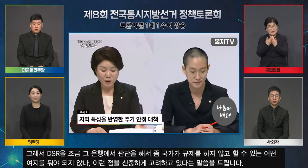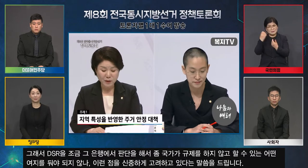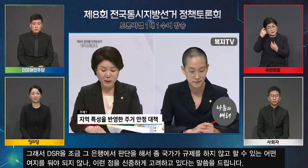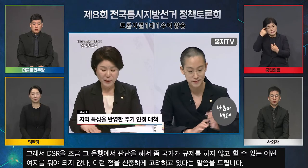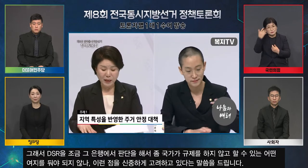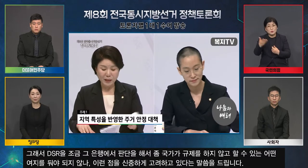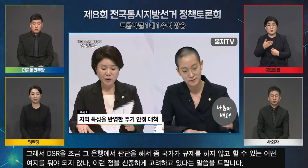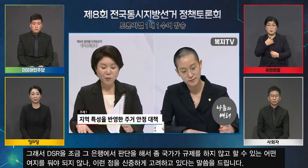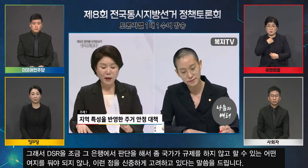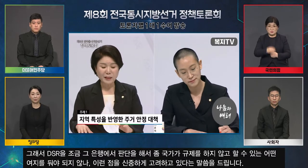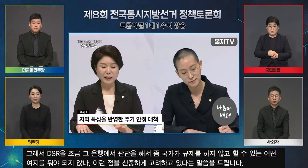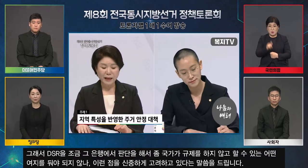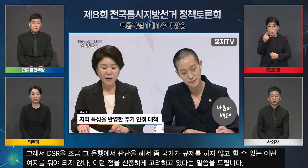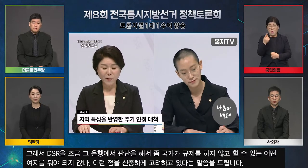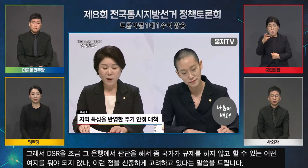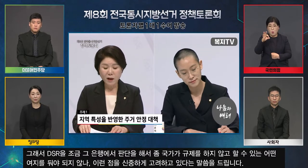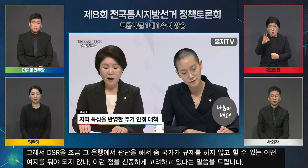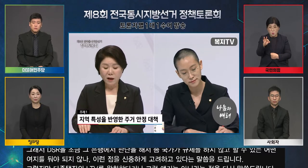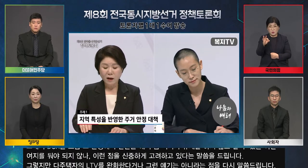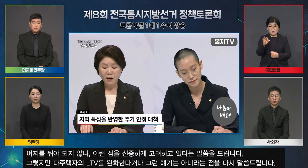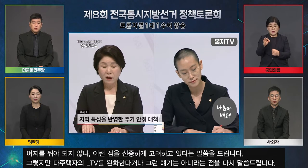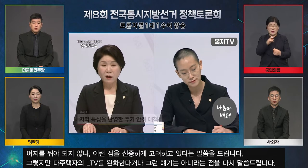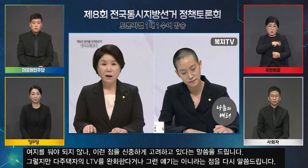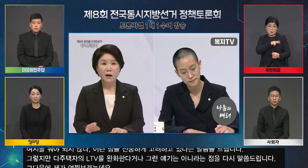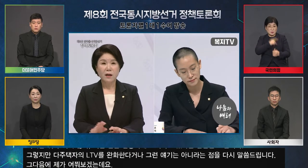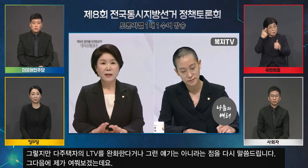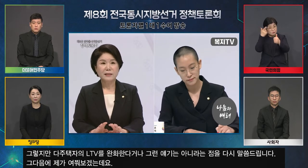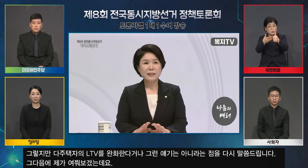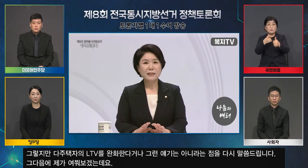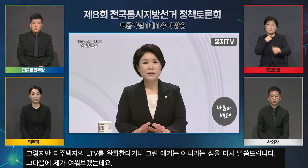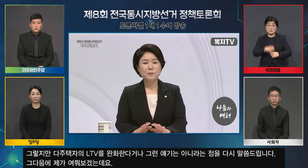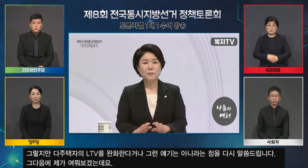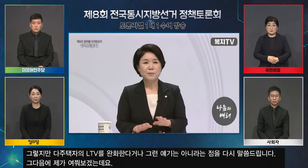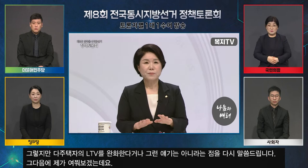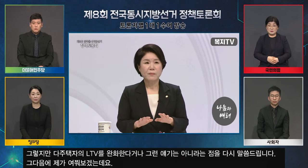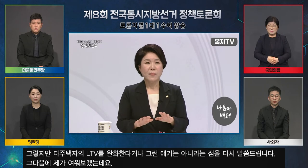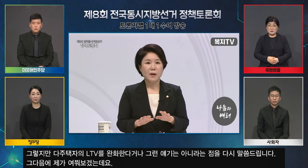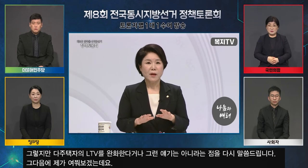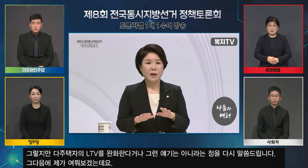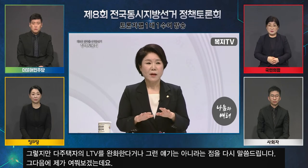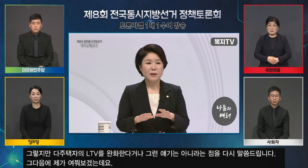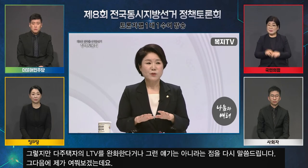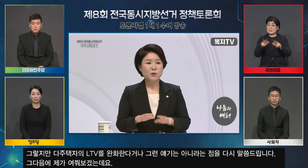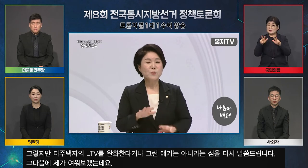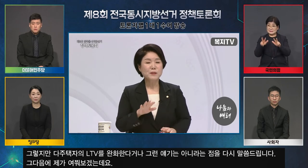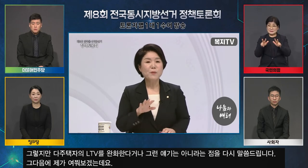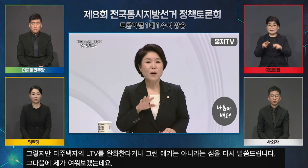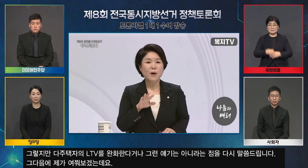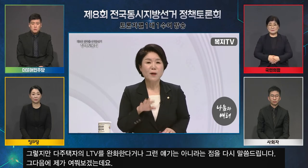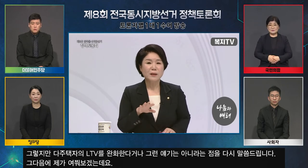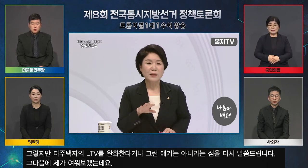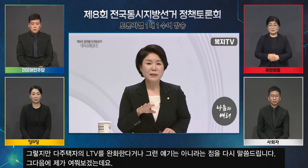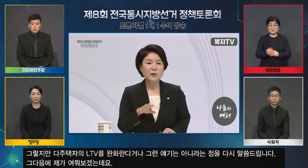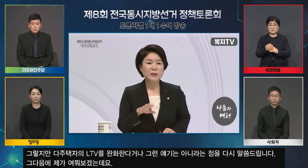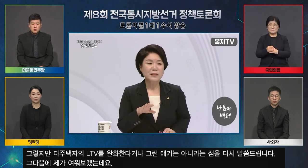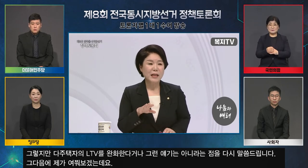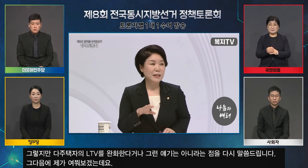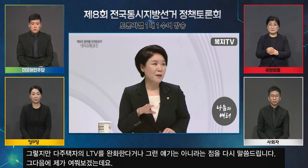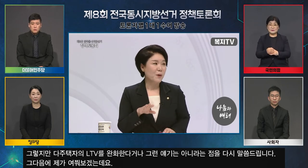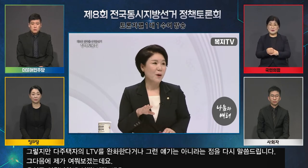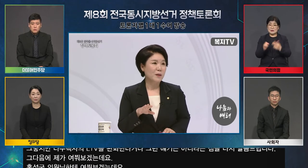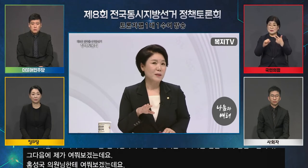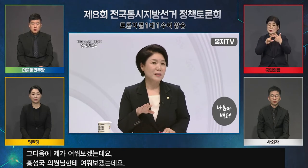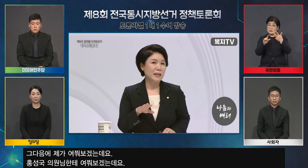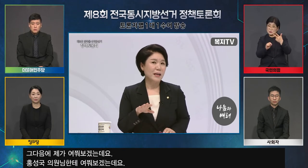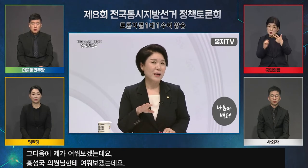홍성구 고객님한테 여쭤보겠는데요. 지금 조금 있으면 7월